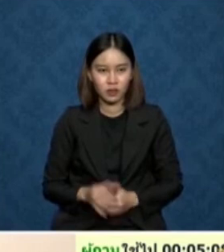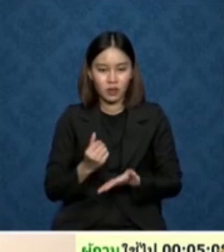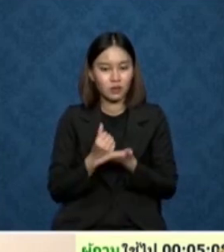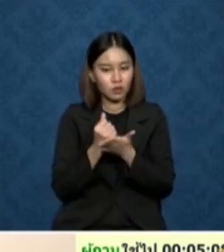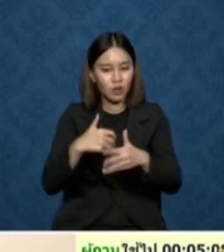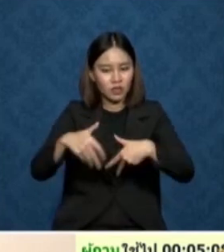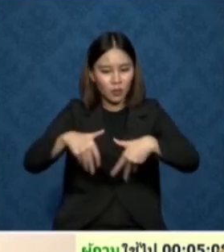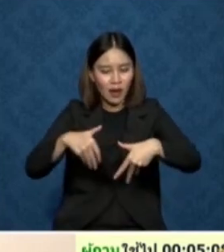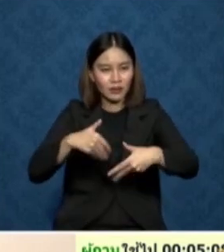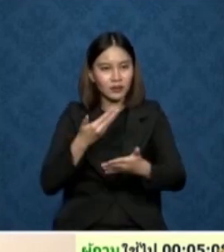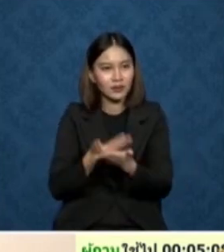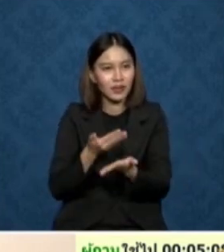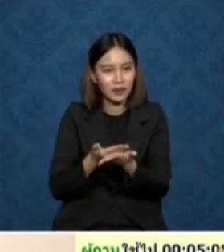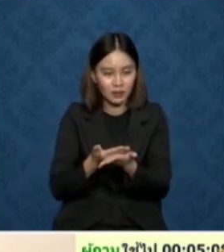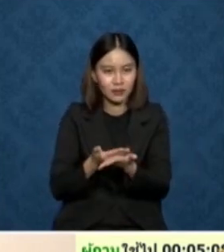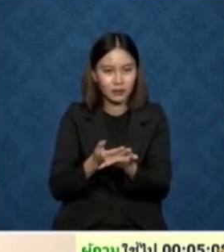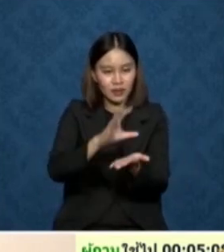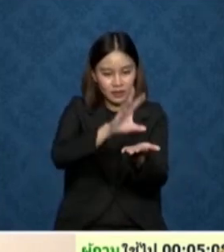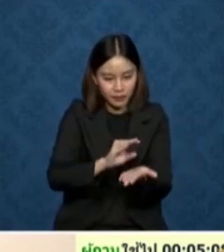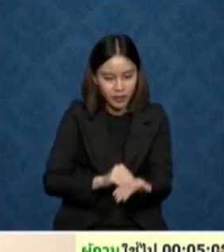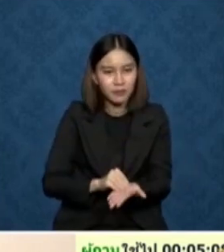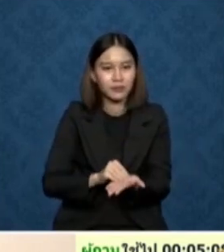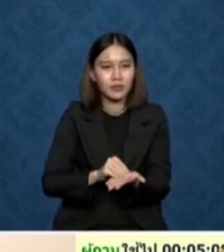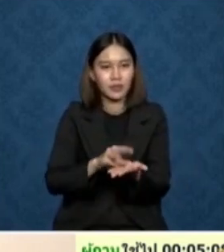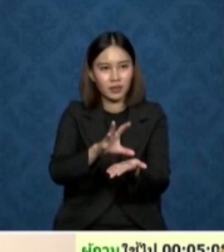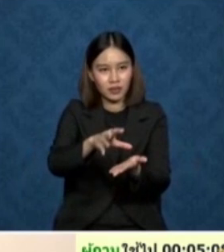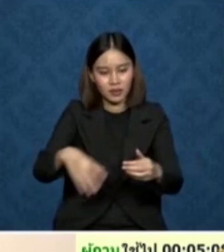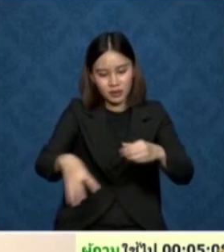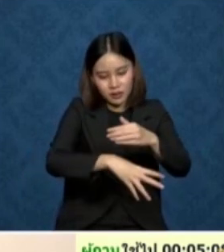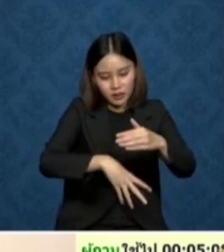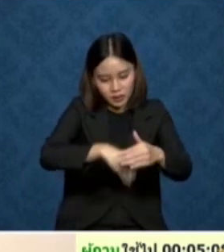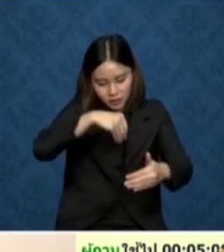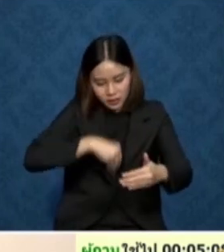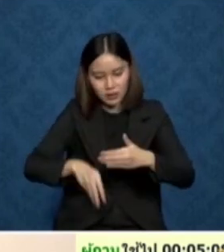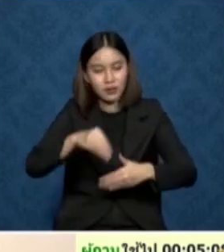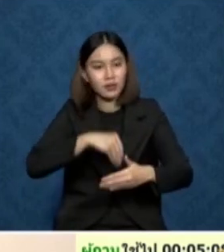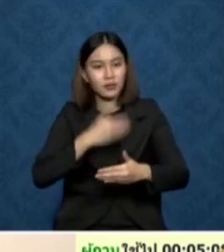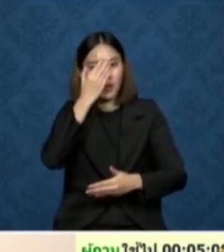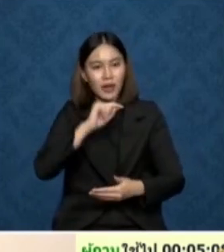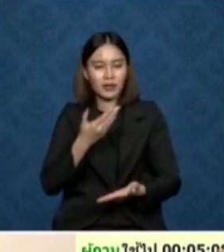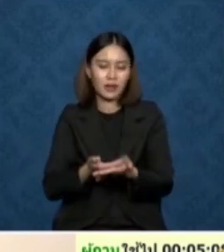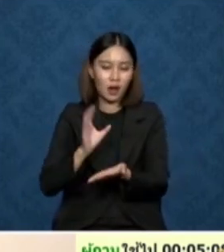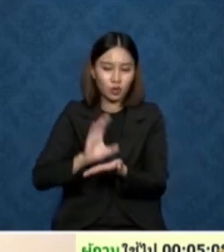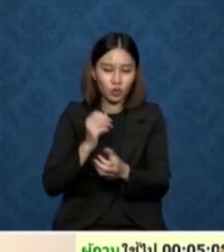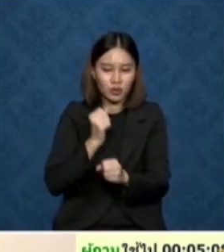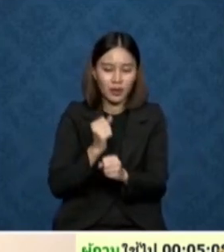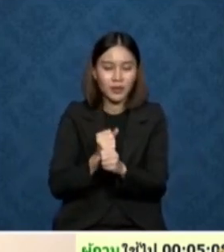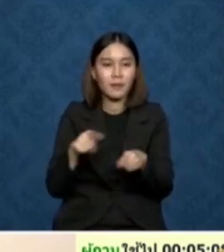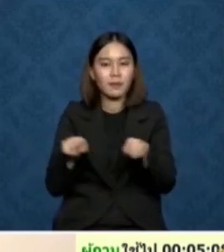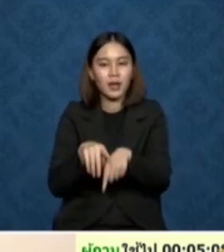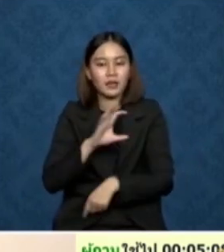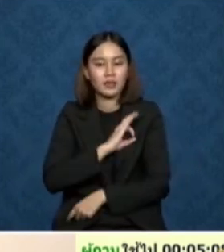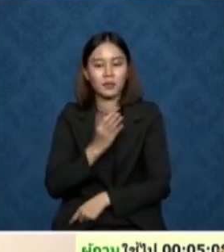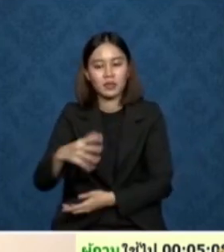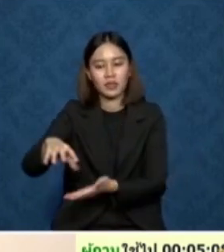ชาวบ้านเรีกวาค่าเก็บเกี่ยวนะครับ ดูแล Heather เ฀lvod่อนทเดำเนวนงานนื่จากว่าต้นธุนการผิดตำที่ท่าน